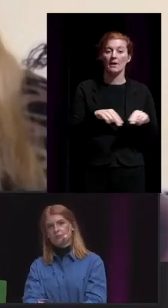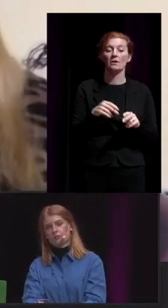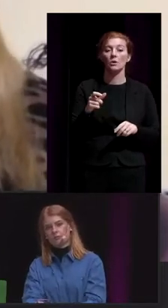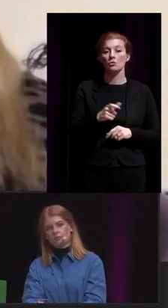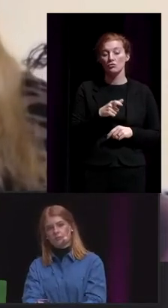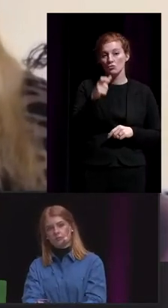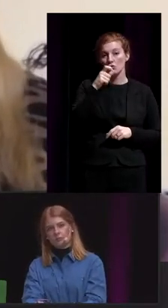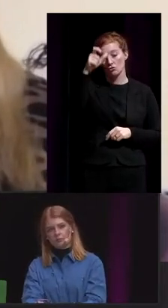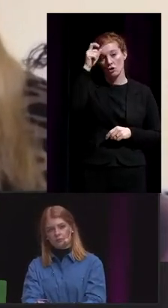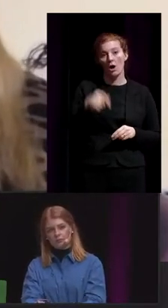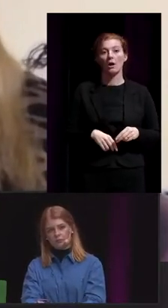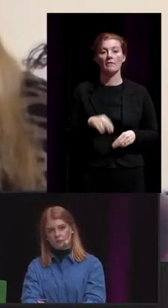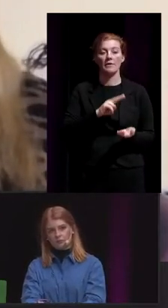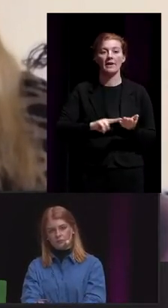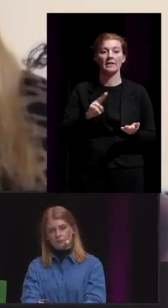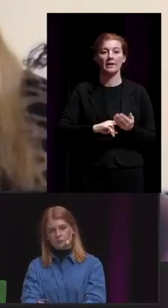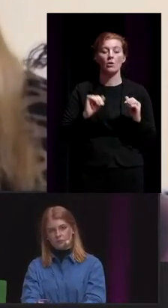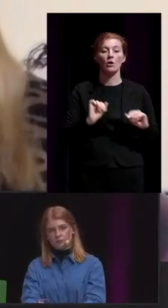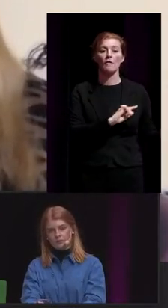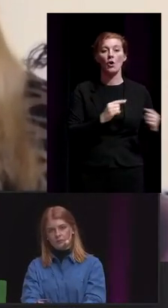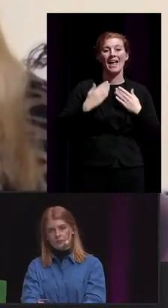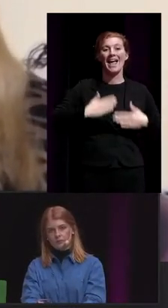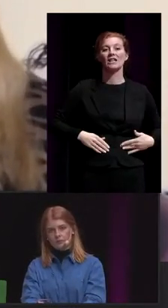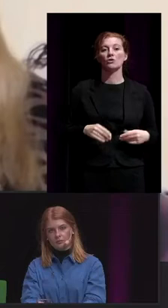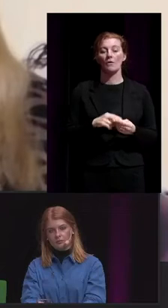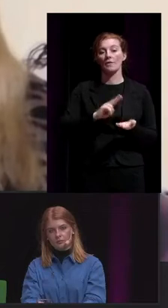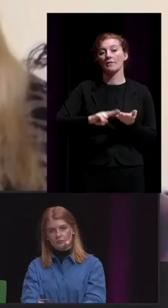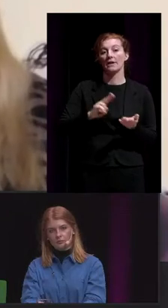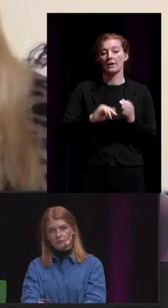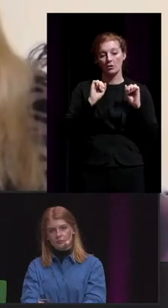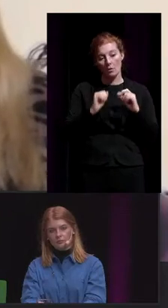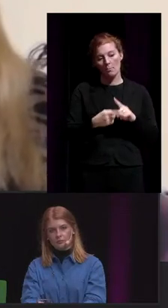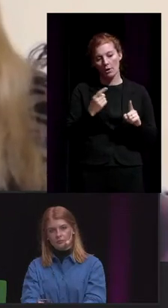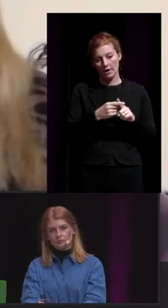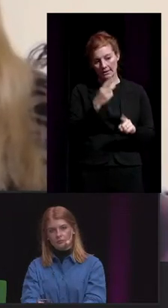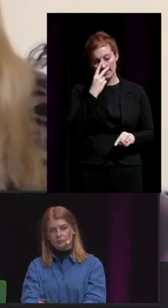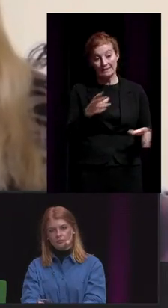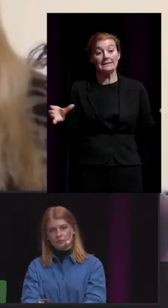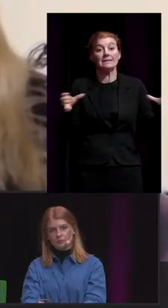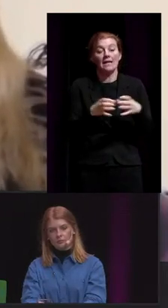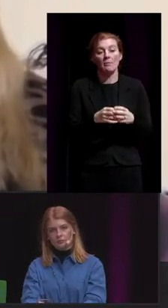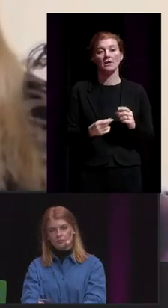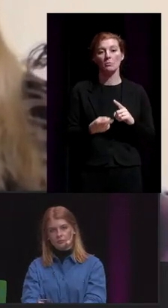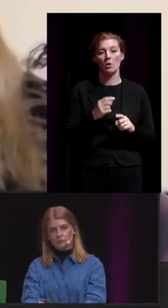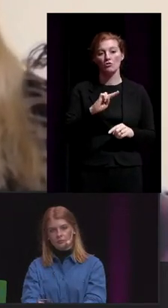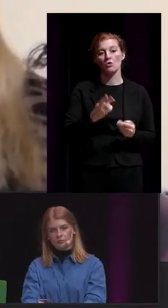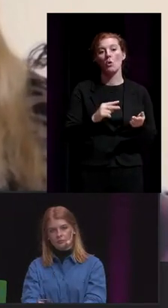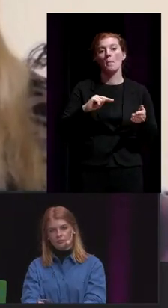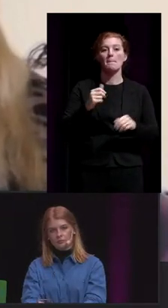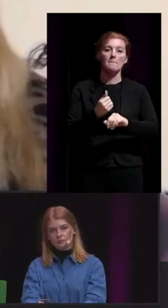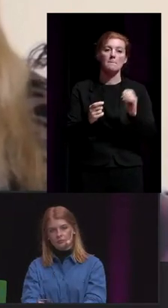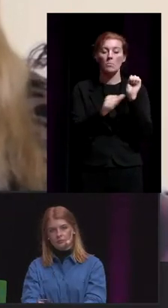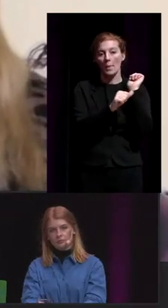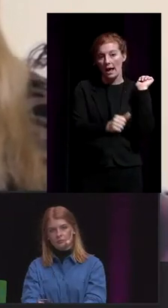och folkhälsonämnden börjat diskutera tillsammans med universitetet att titta på en ny modell, utarbeta ett nytt koncept tillsammans. Och